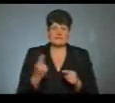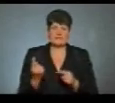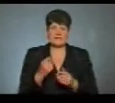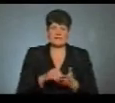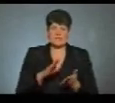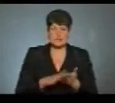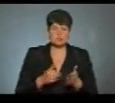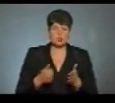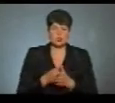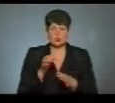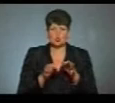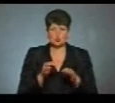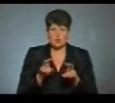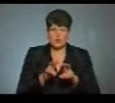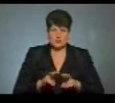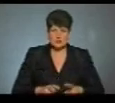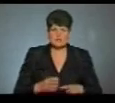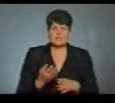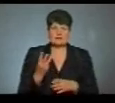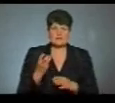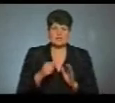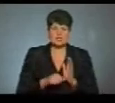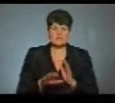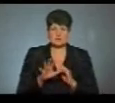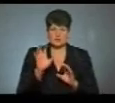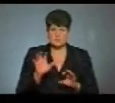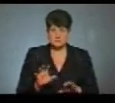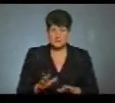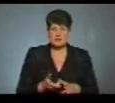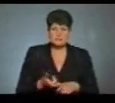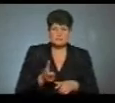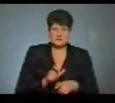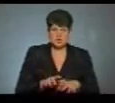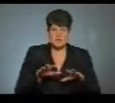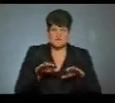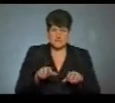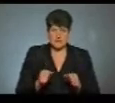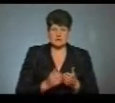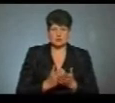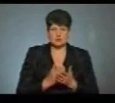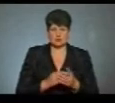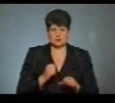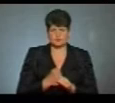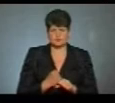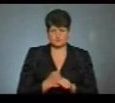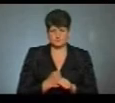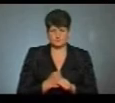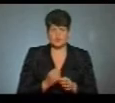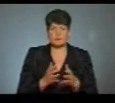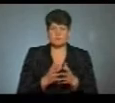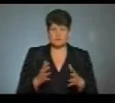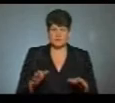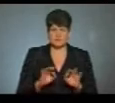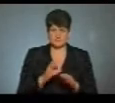досудових розслідувань за частиною 2 статті 365 «Перевищення влади службових повноважень». Більше